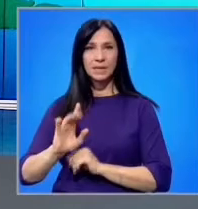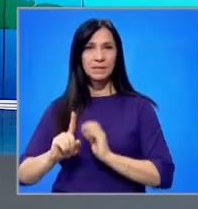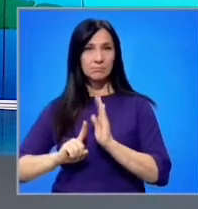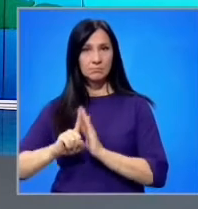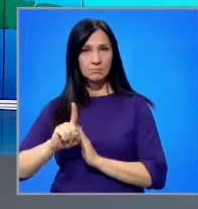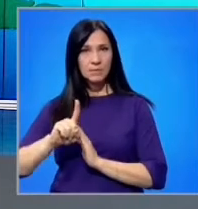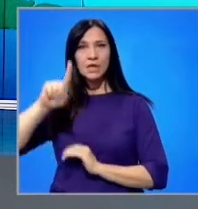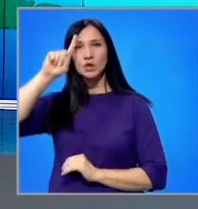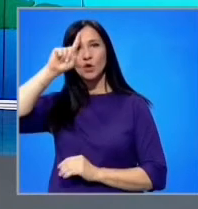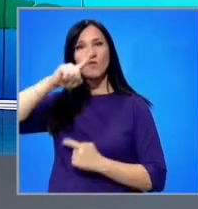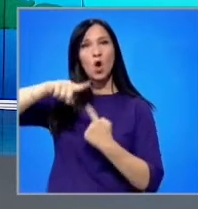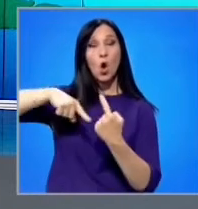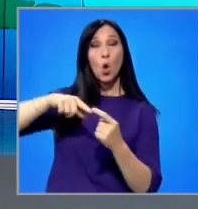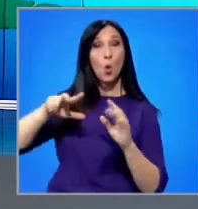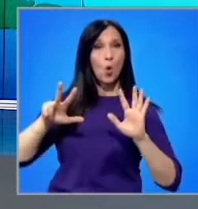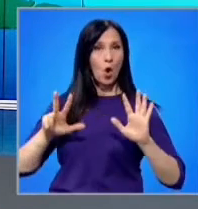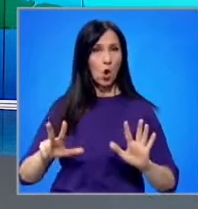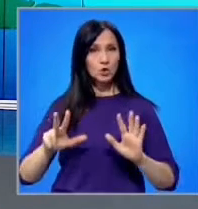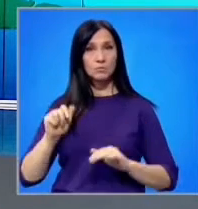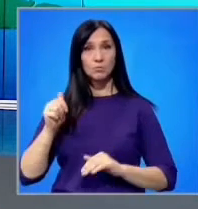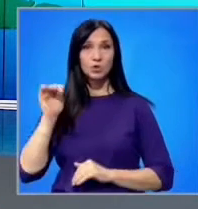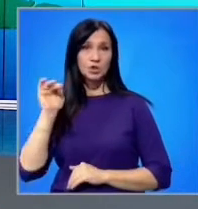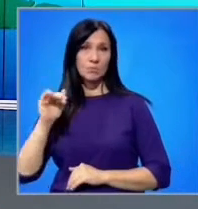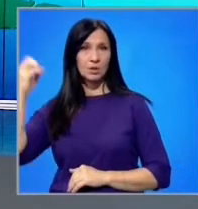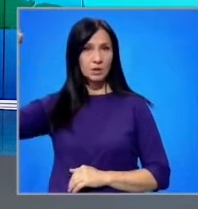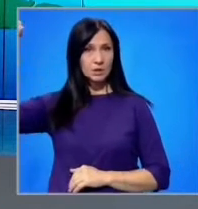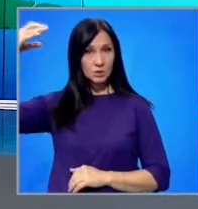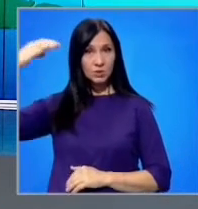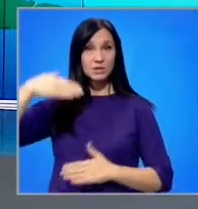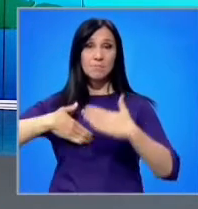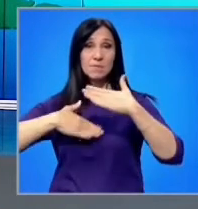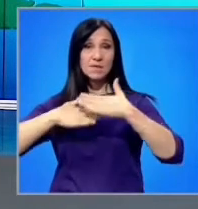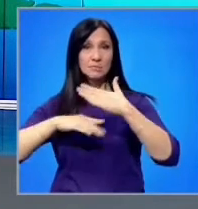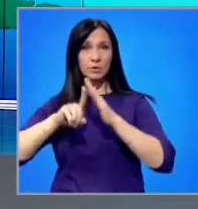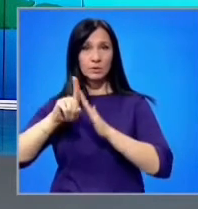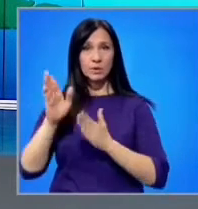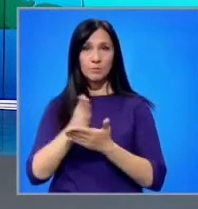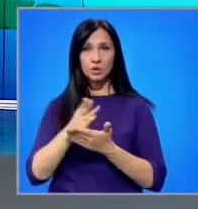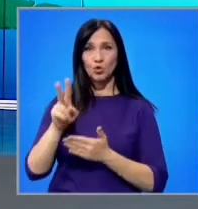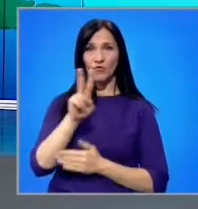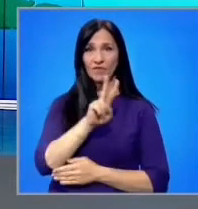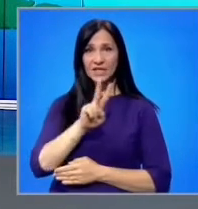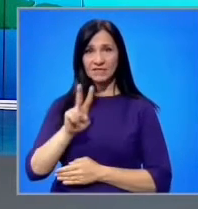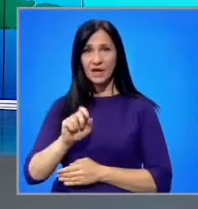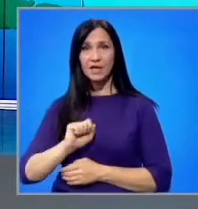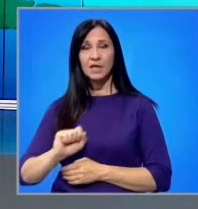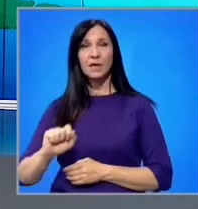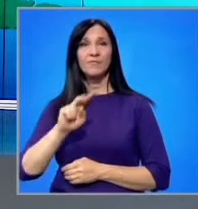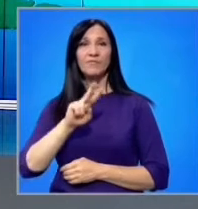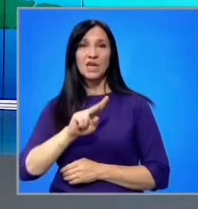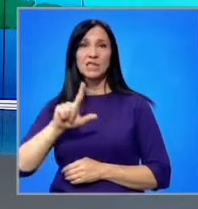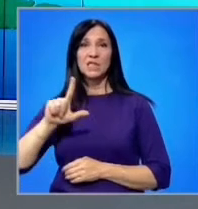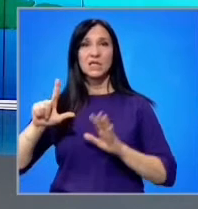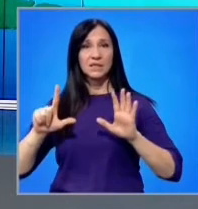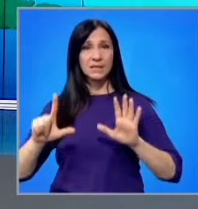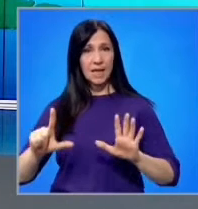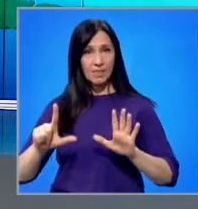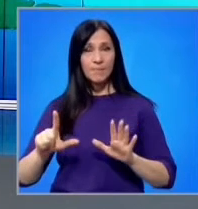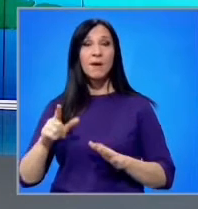в София около 8. И утре ще бъде слънчево с максимални температури между 22 и 27